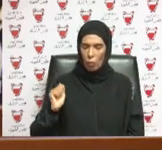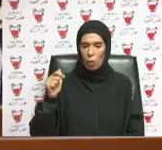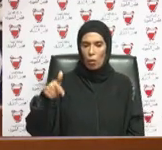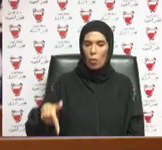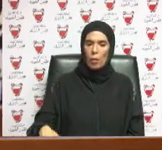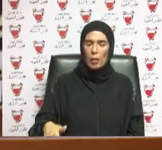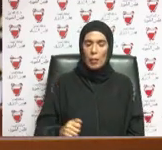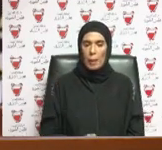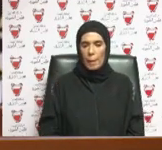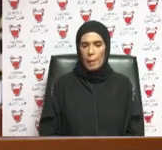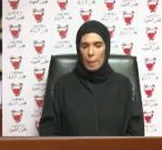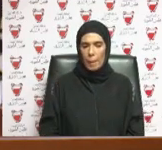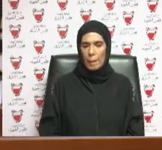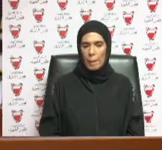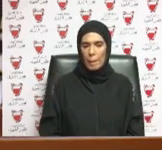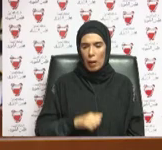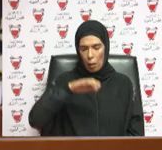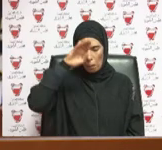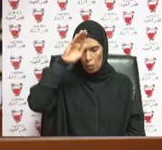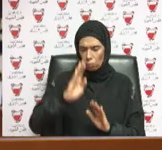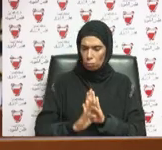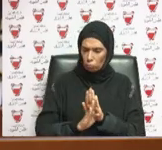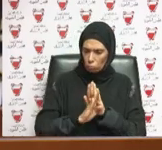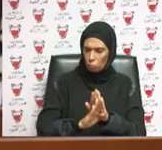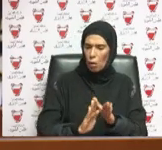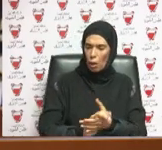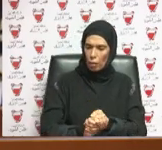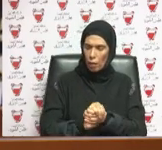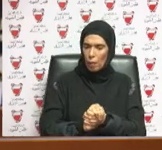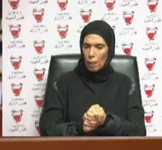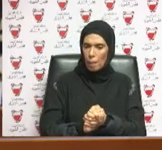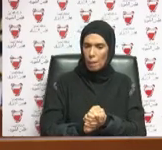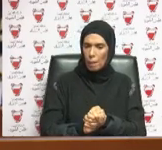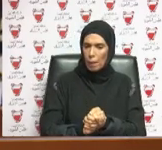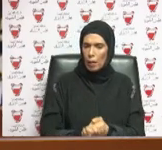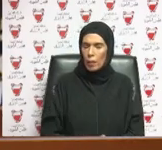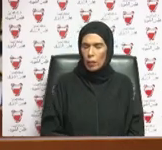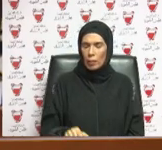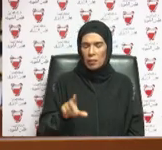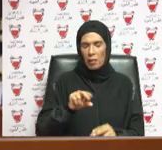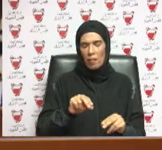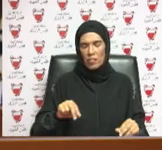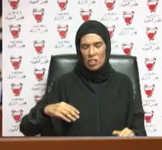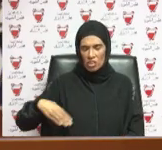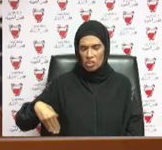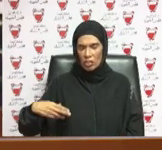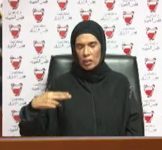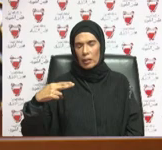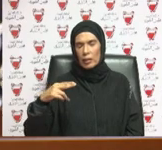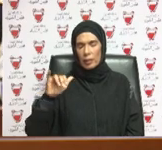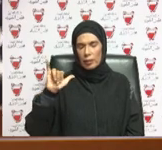كان لجلالة الملك عضيدا كما كان المغفور له الراحل الشيخ عيسى بن سلمان آل خليفة طيب الله